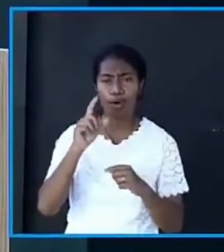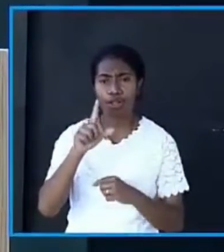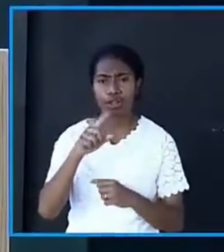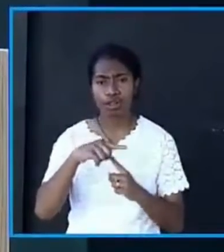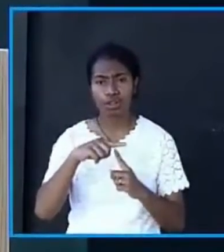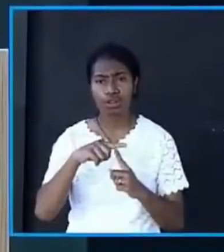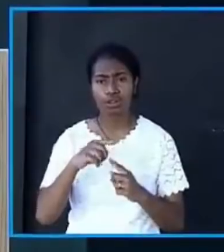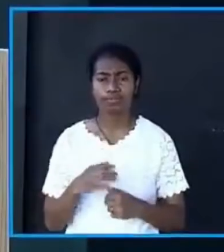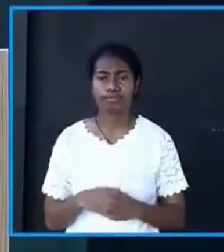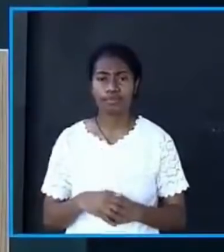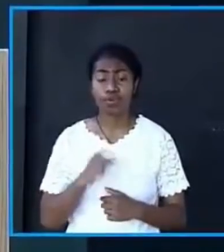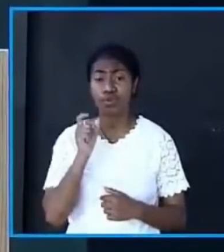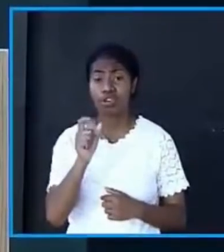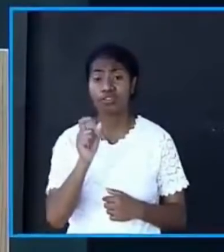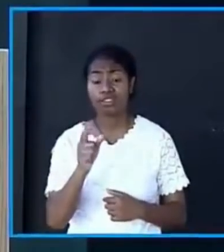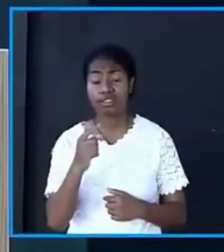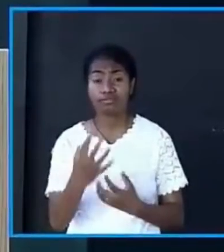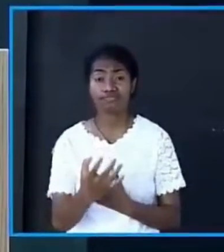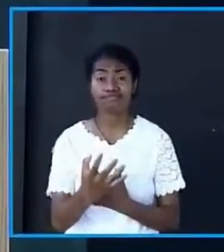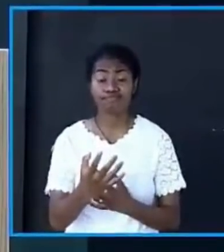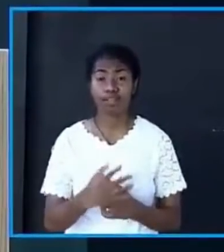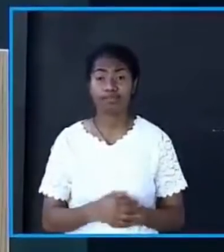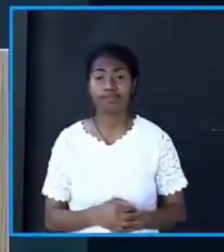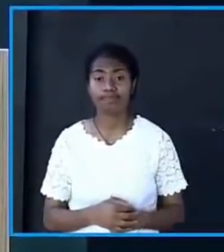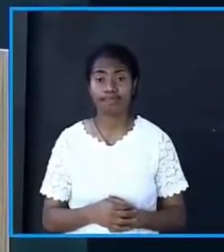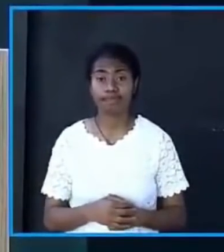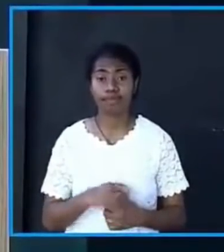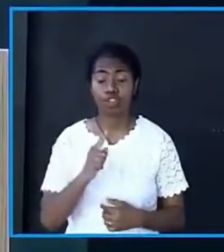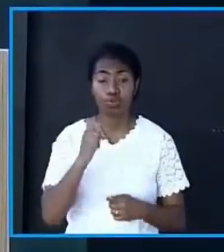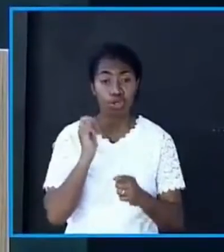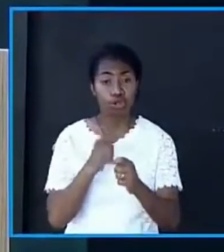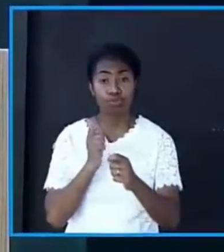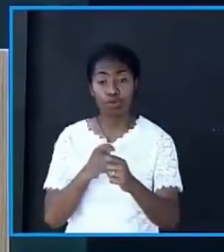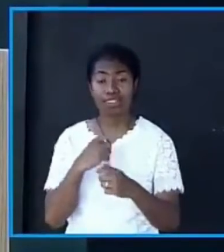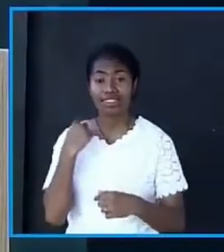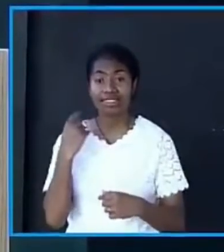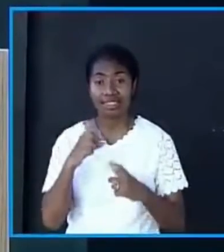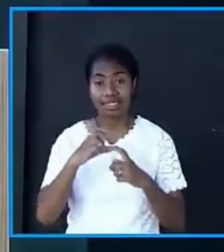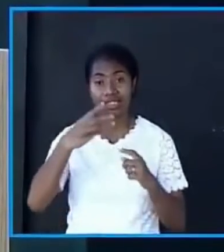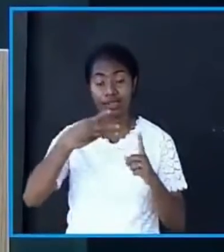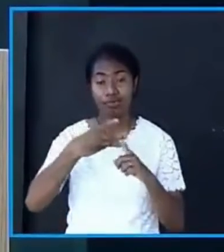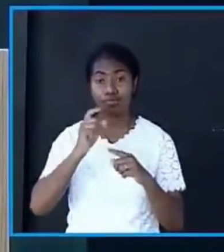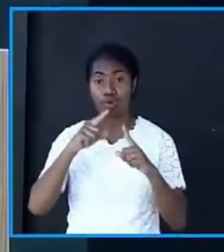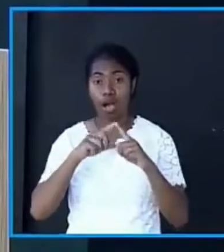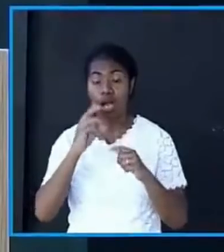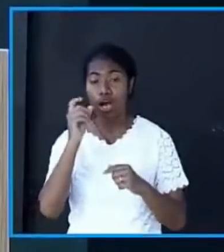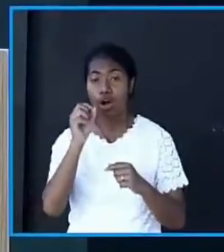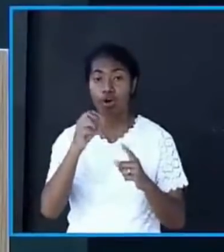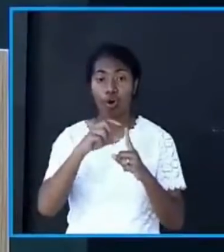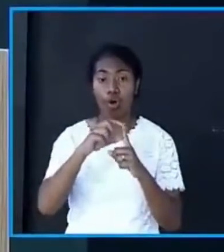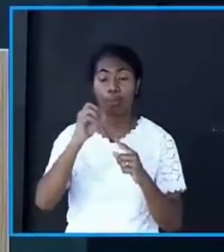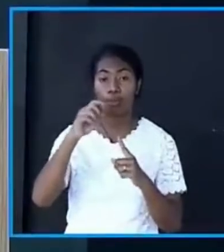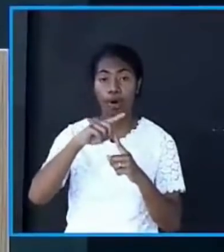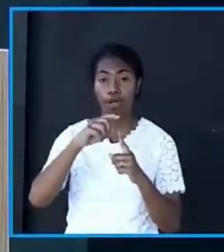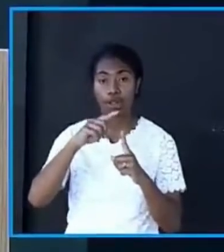Universitas Osaka Jepang dibuatlah sebuah robot boxset ini roboto